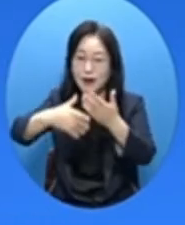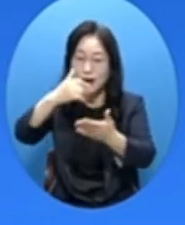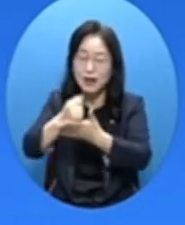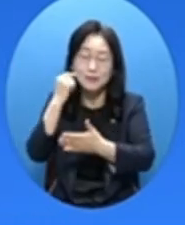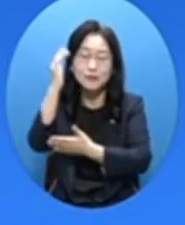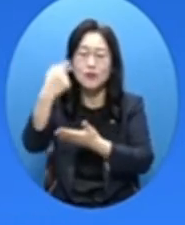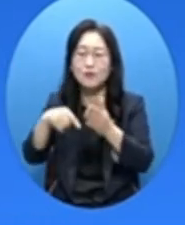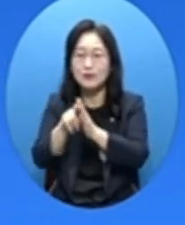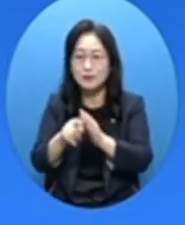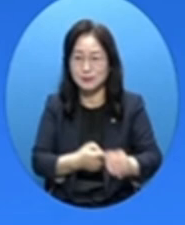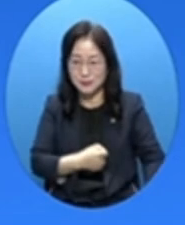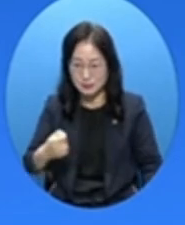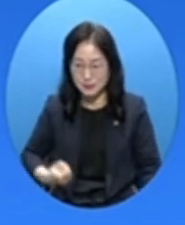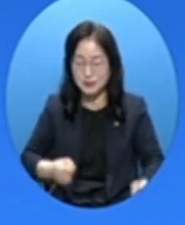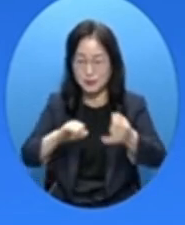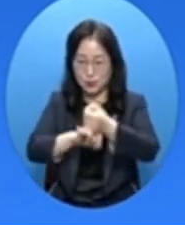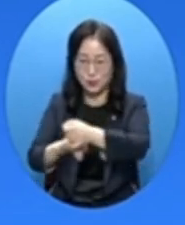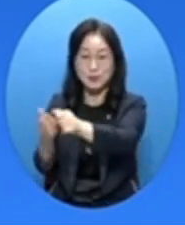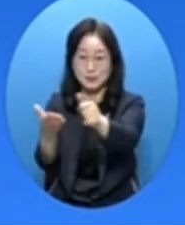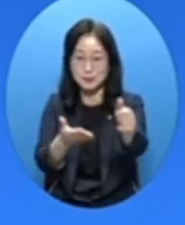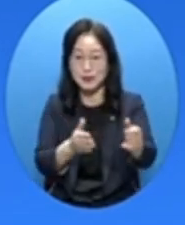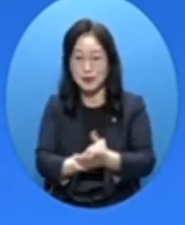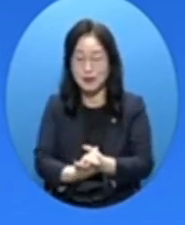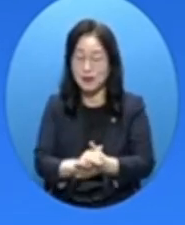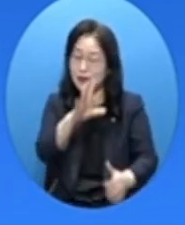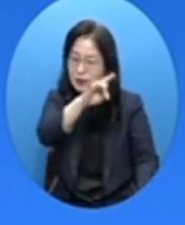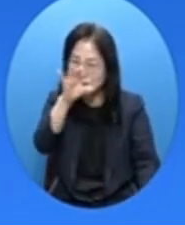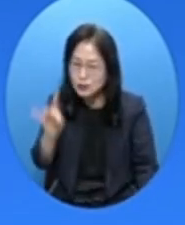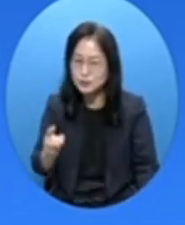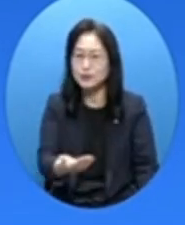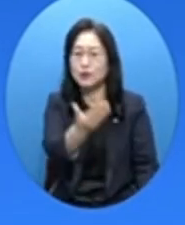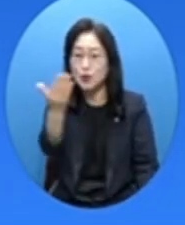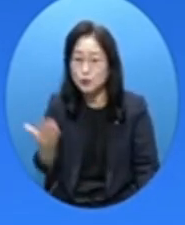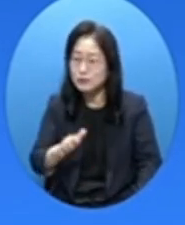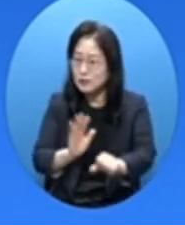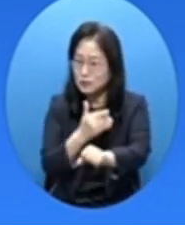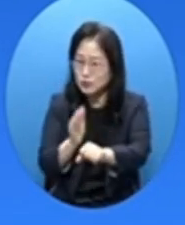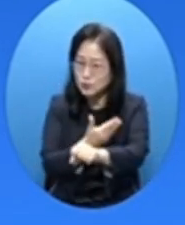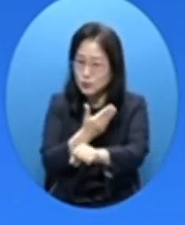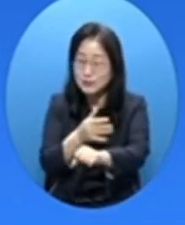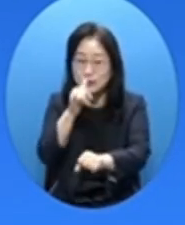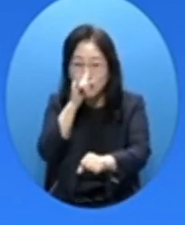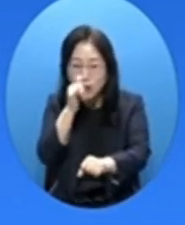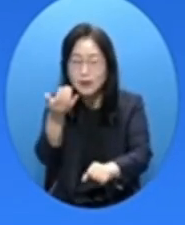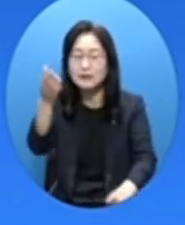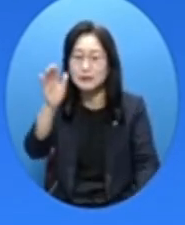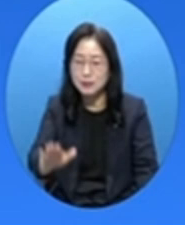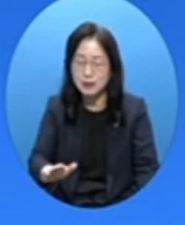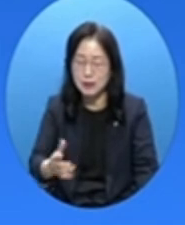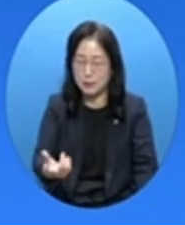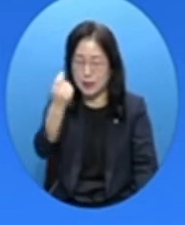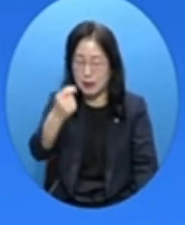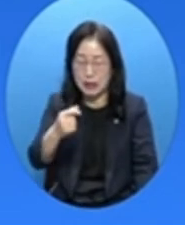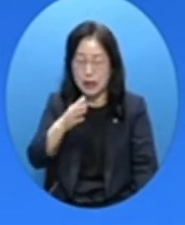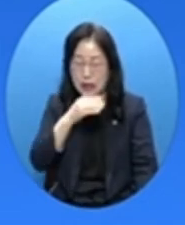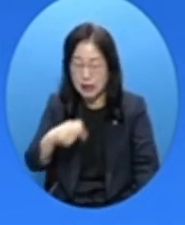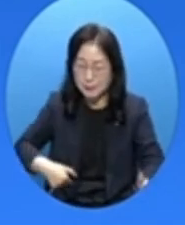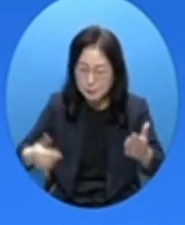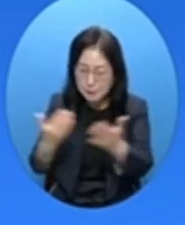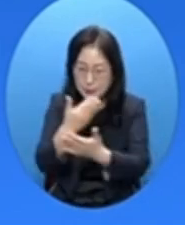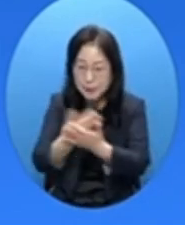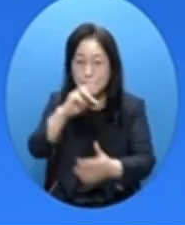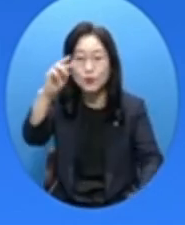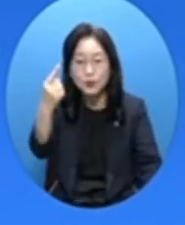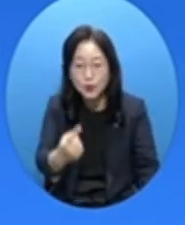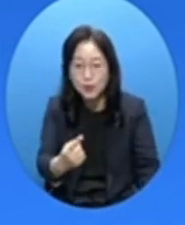영광의 헌신하는 여러분 모두가 되길 바랍니다 때때로 여러분이 잘못되기를 간다고 할지라도 속히 뉘우치고 회개하고